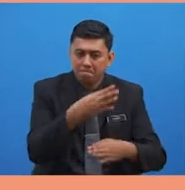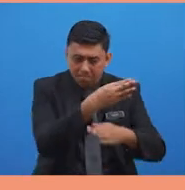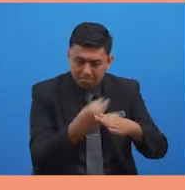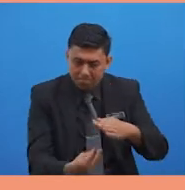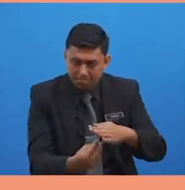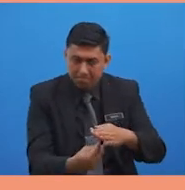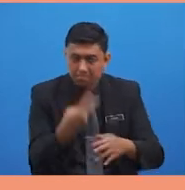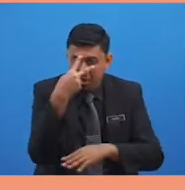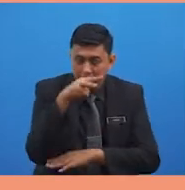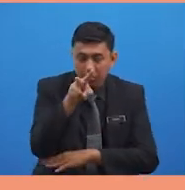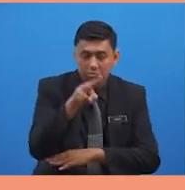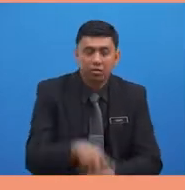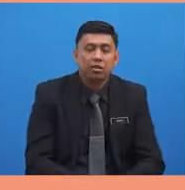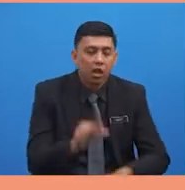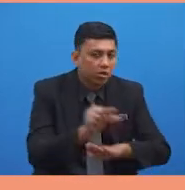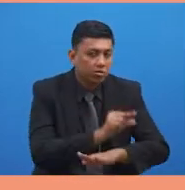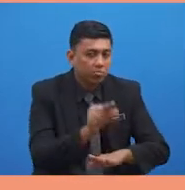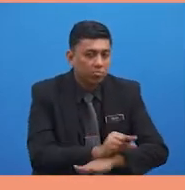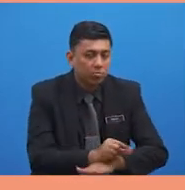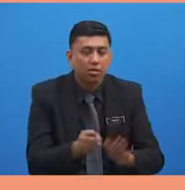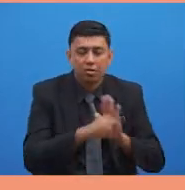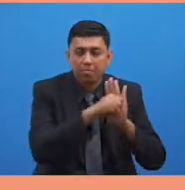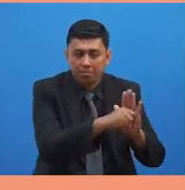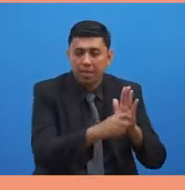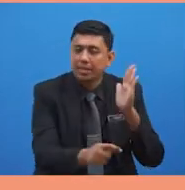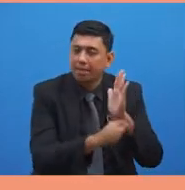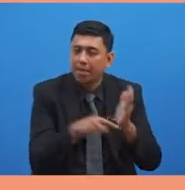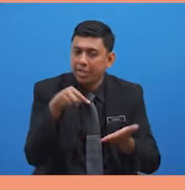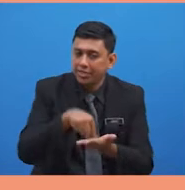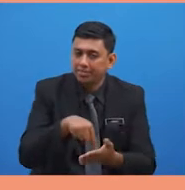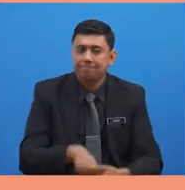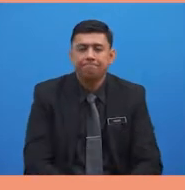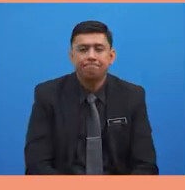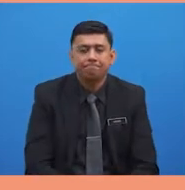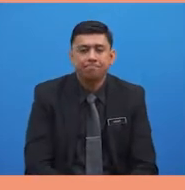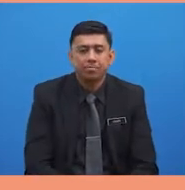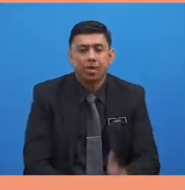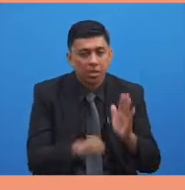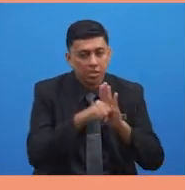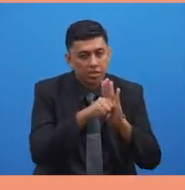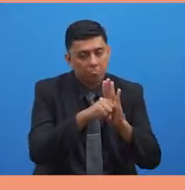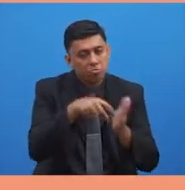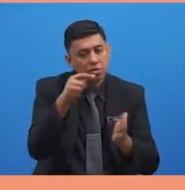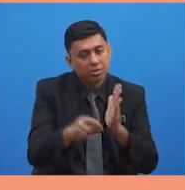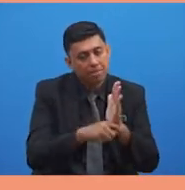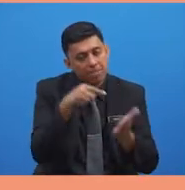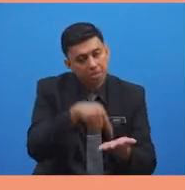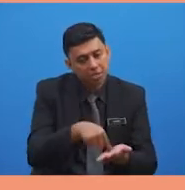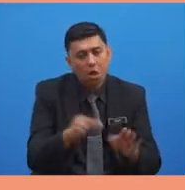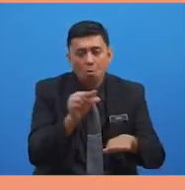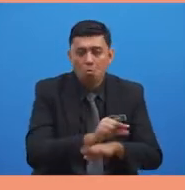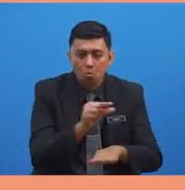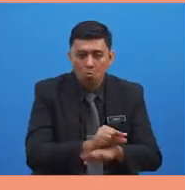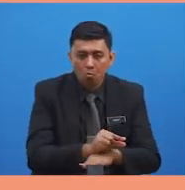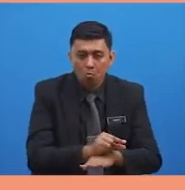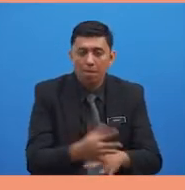diinput. Perhatikan kegunaan simbol tambah ini. Simbol tambah ini